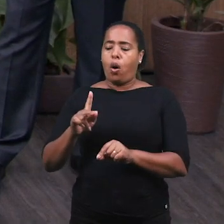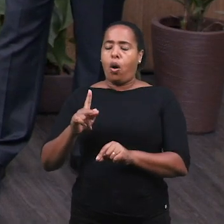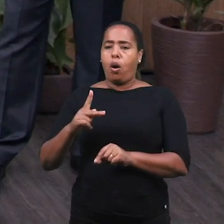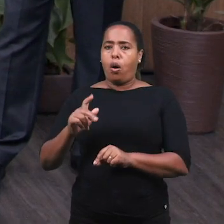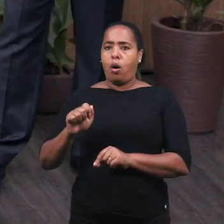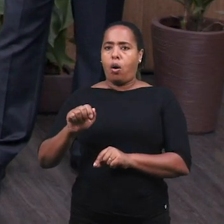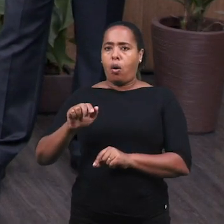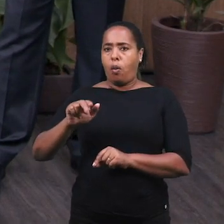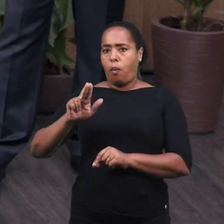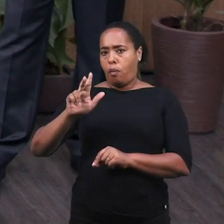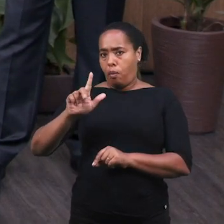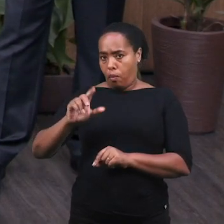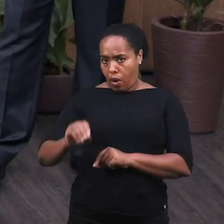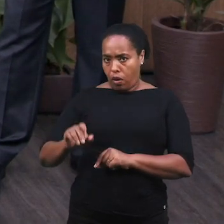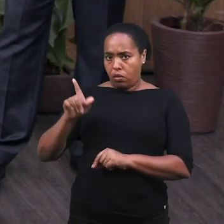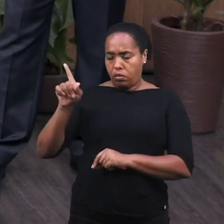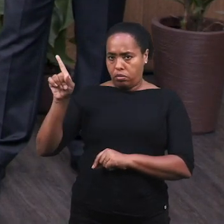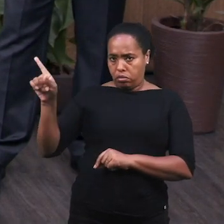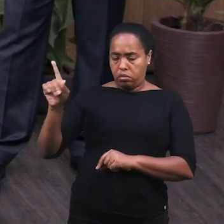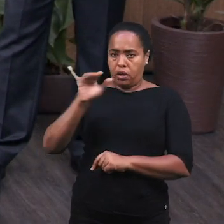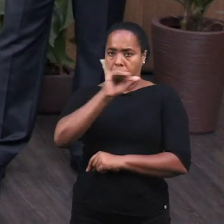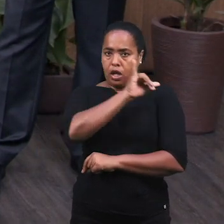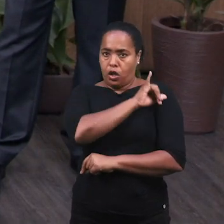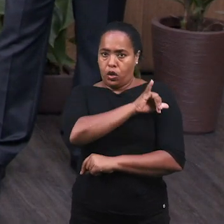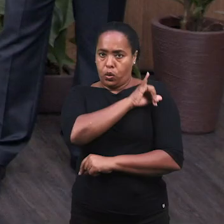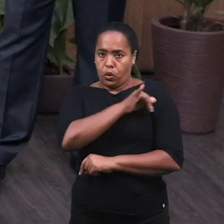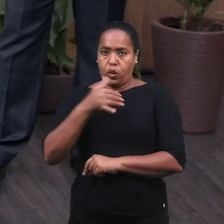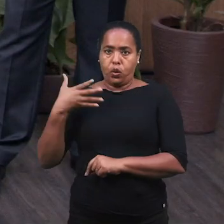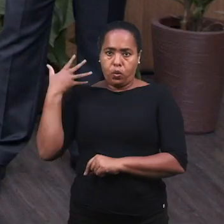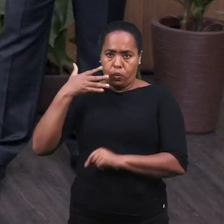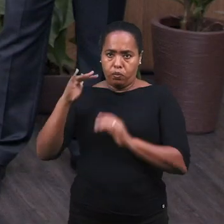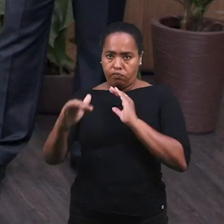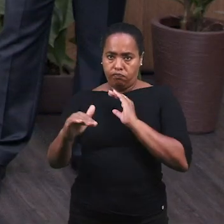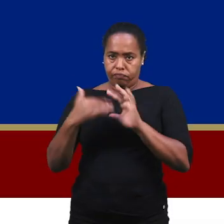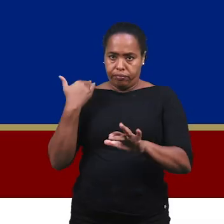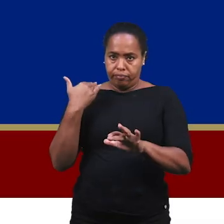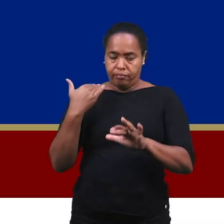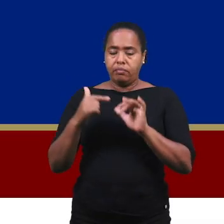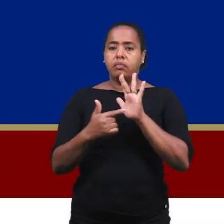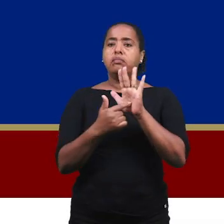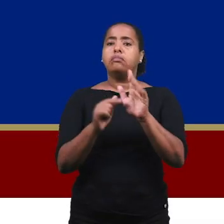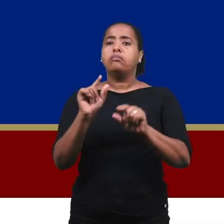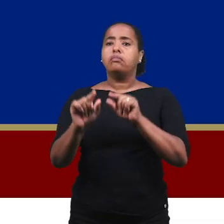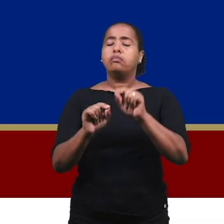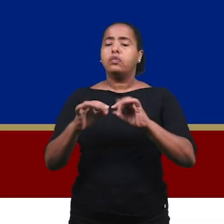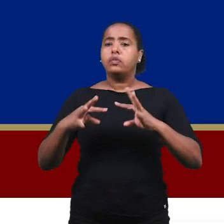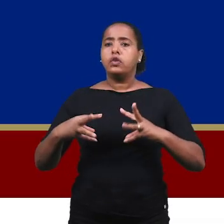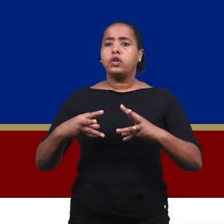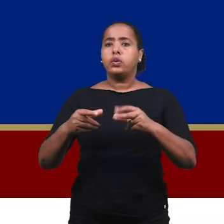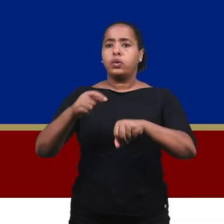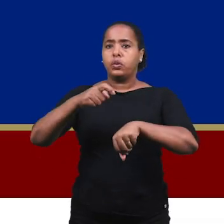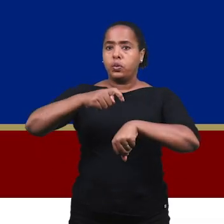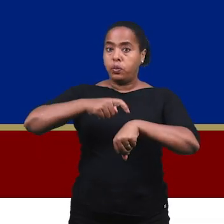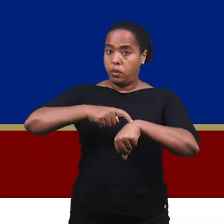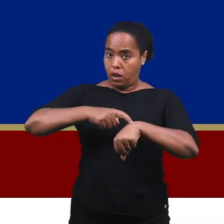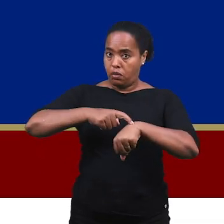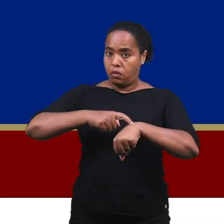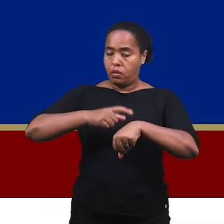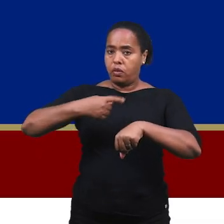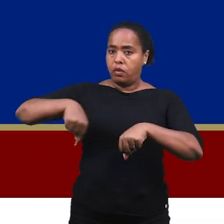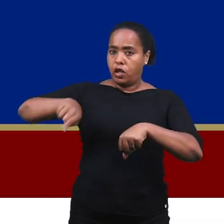мы увидим также послание от брата Паула Мансо, который Марсио написал нам